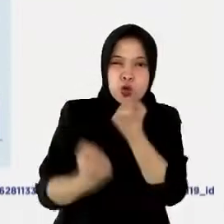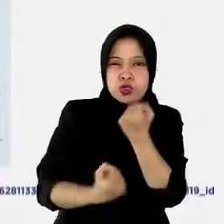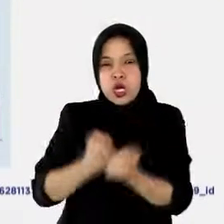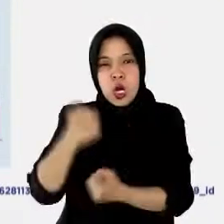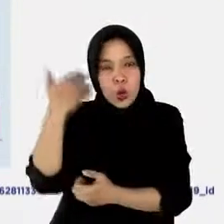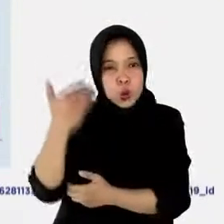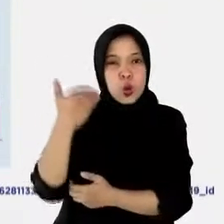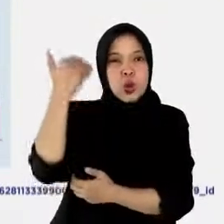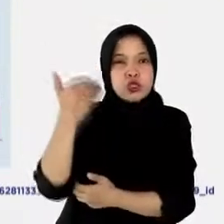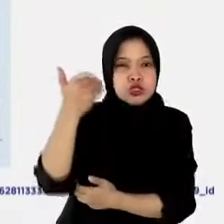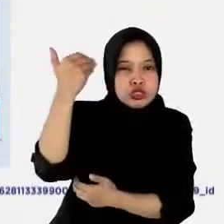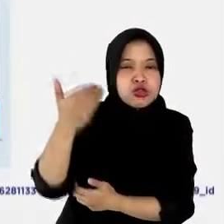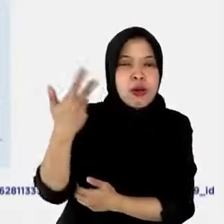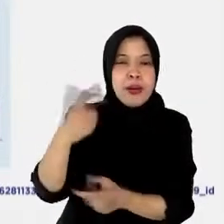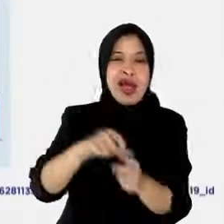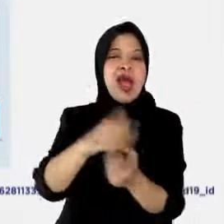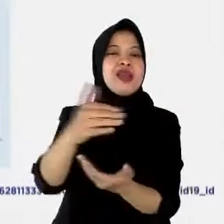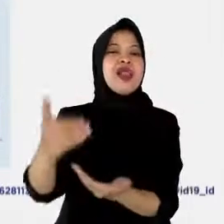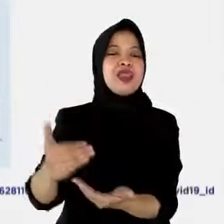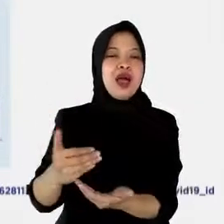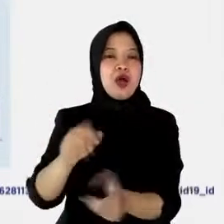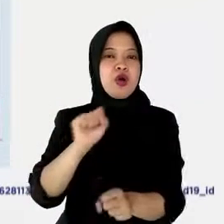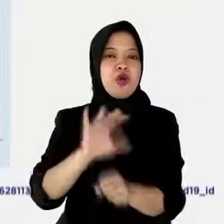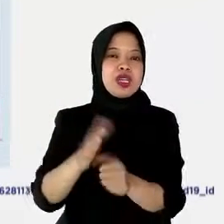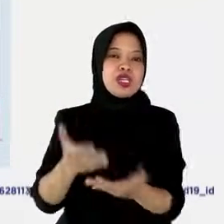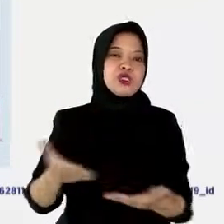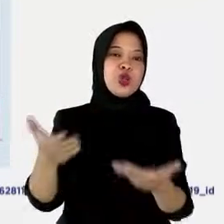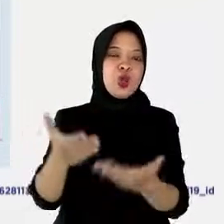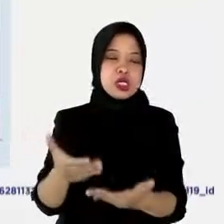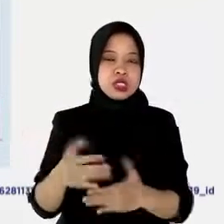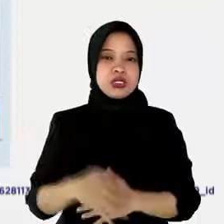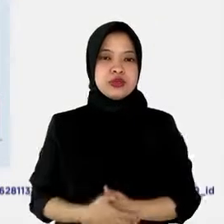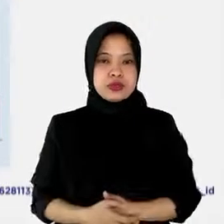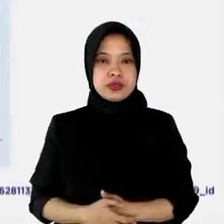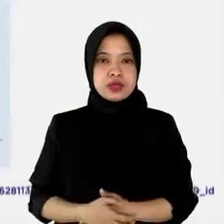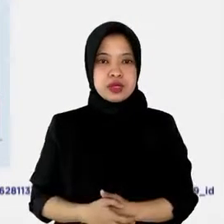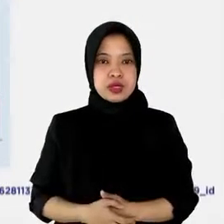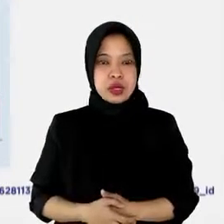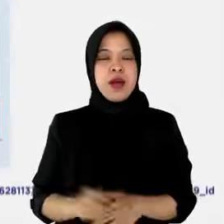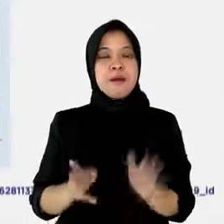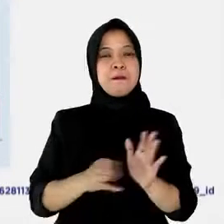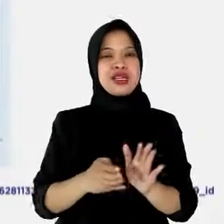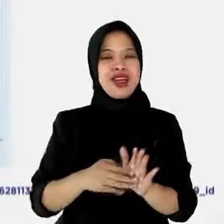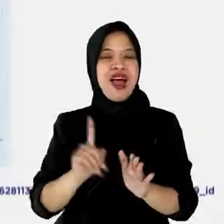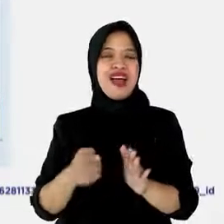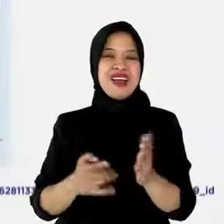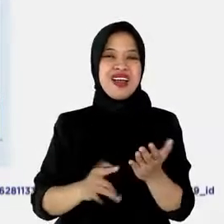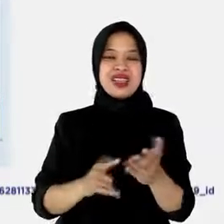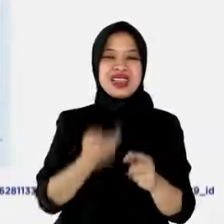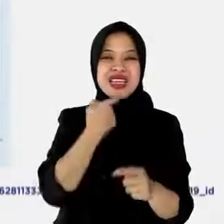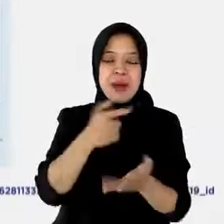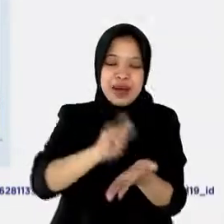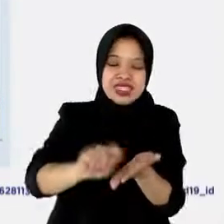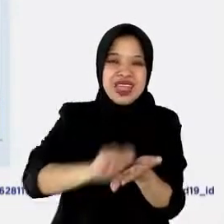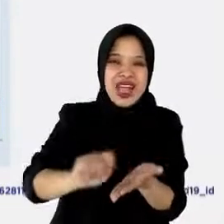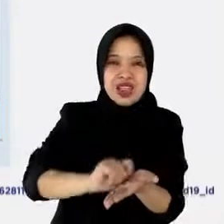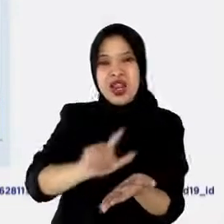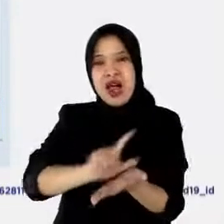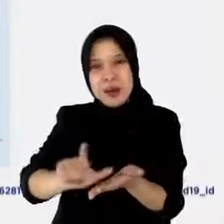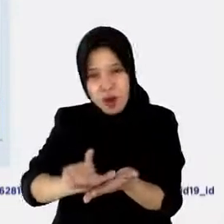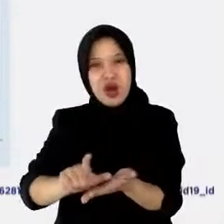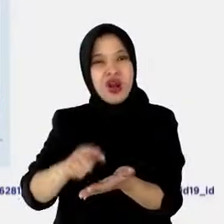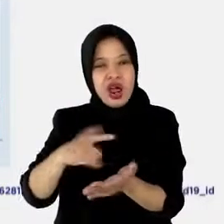kualitas seluruh aspek data coffee 19 adanya beberapa permasalahan teknis terkait dengan pencatatan dan pelaporan